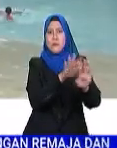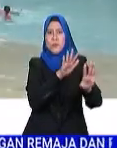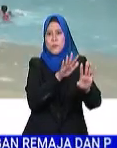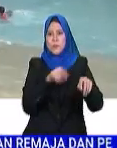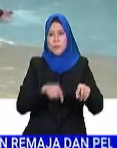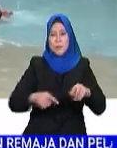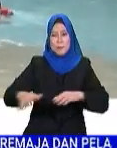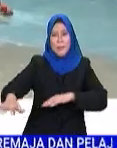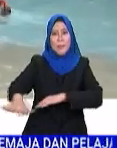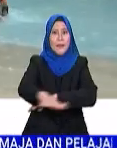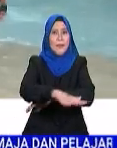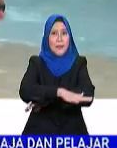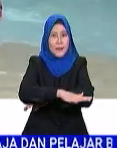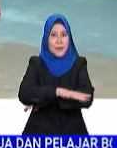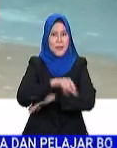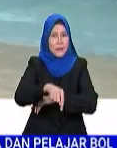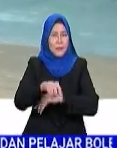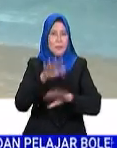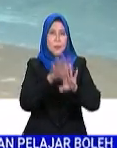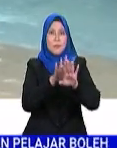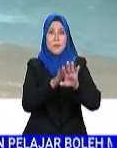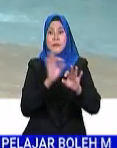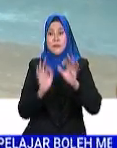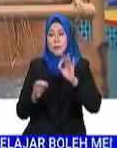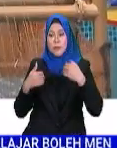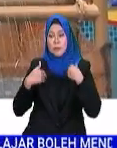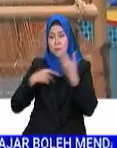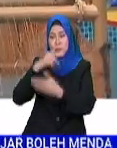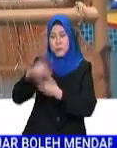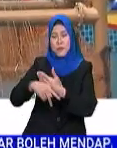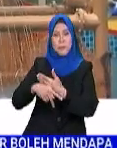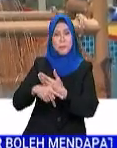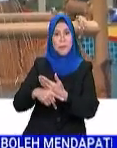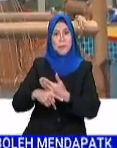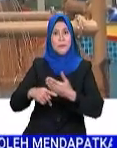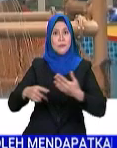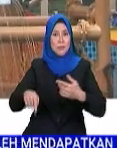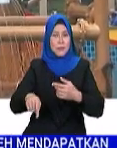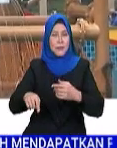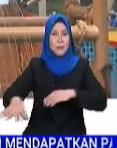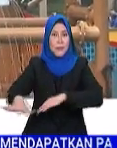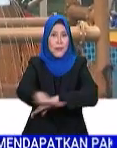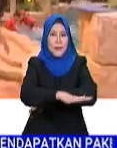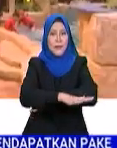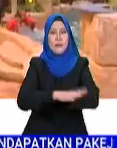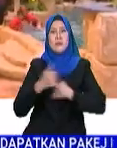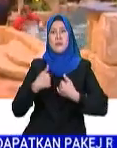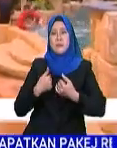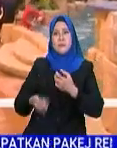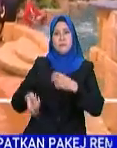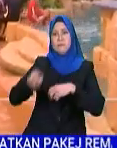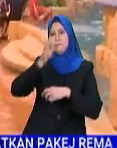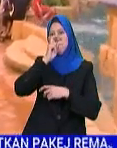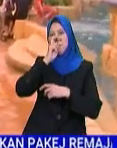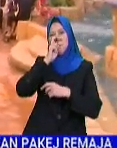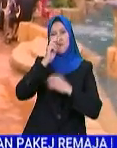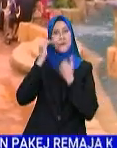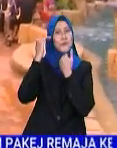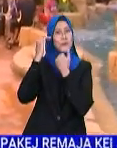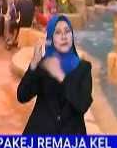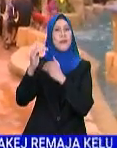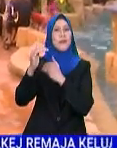beach. Bila kita ada event dekat kita punya main beach, kita ada tambahkan SOP di mana kita akan